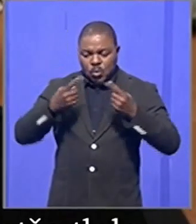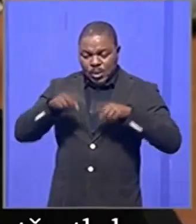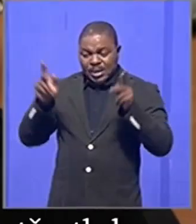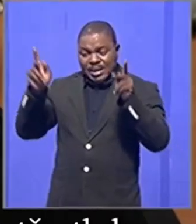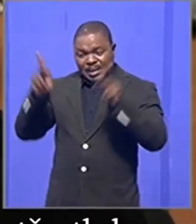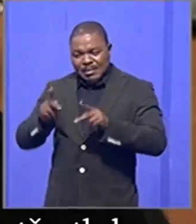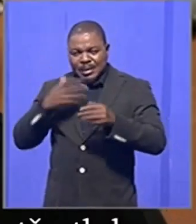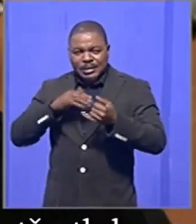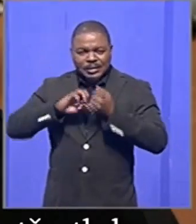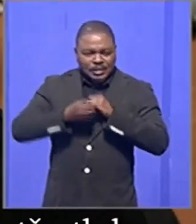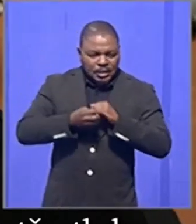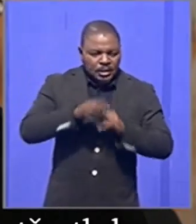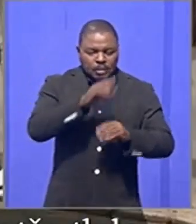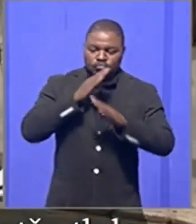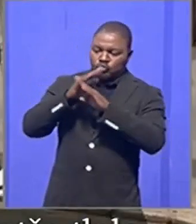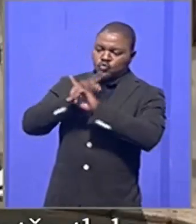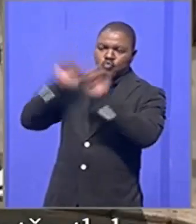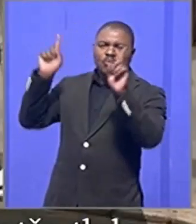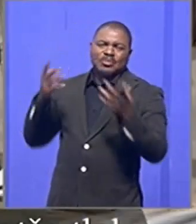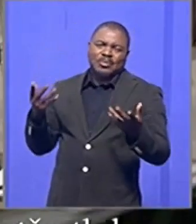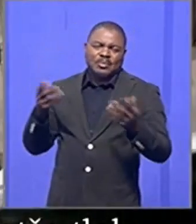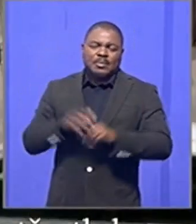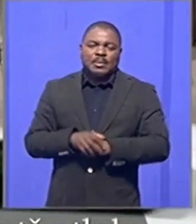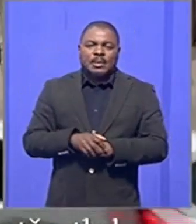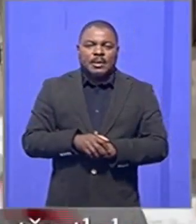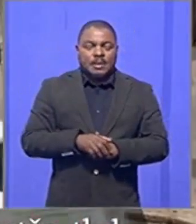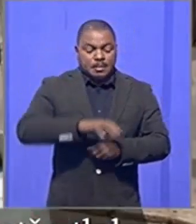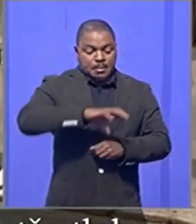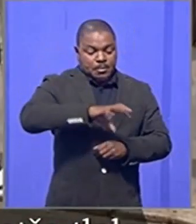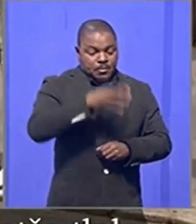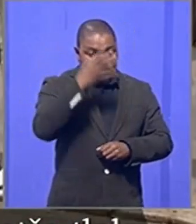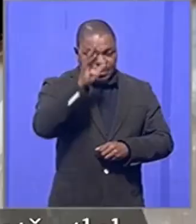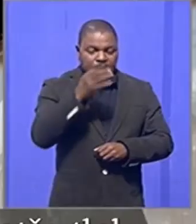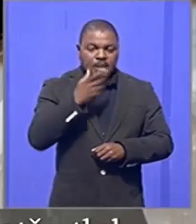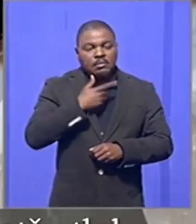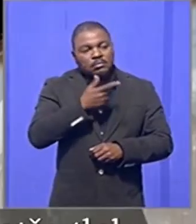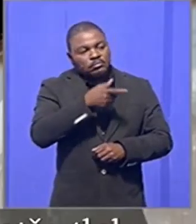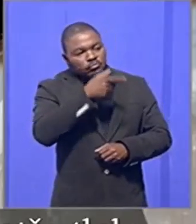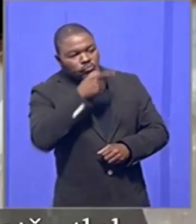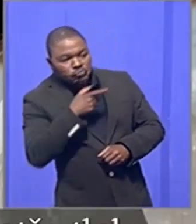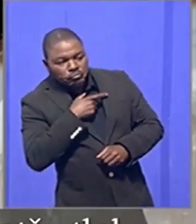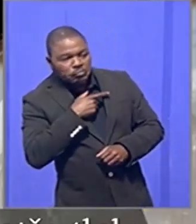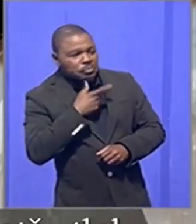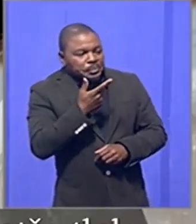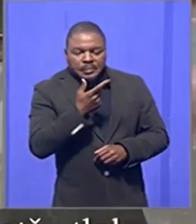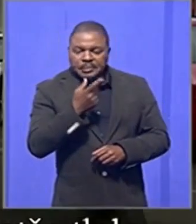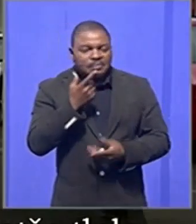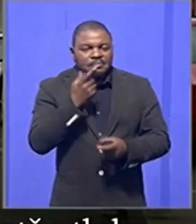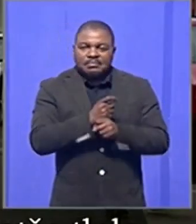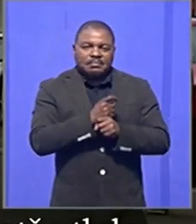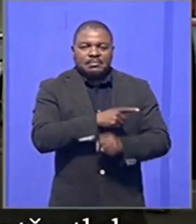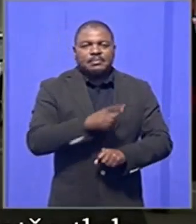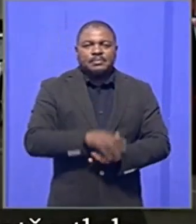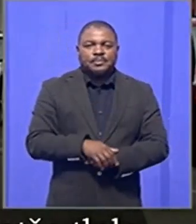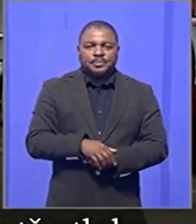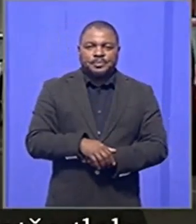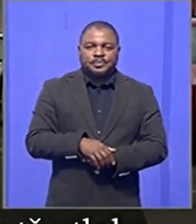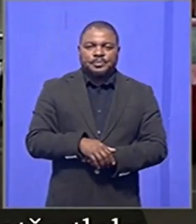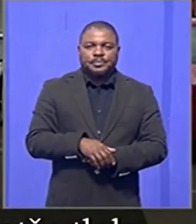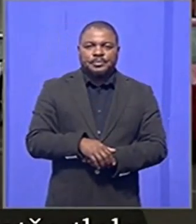ka rathiwa go tikara tsana di eme. Mmuso wa province ha wa lakatsa ho hlahisa maikutlo ka ditseko tsa baahi. Thabiso Khadebe, ditaba